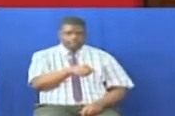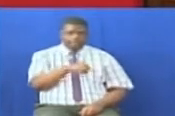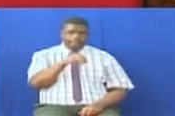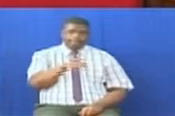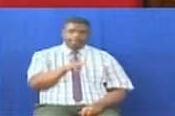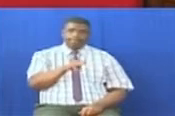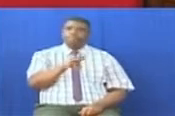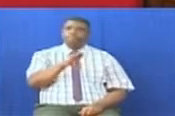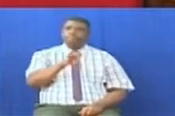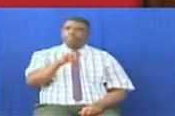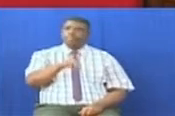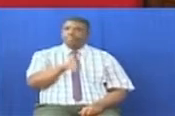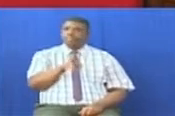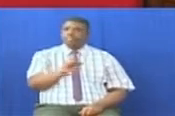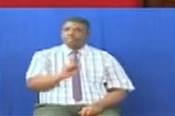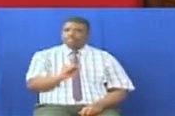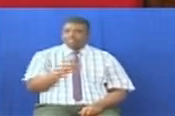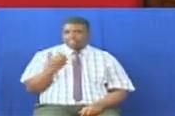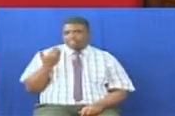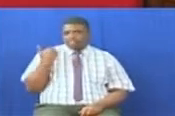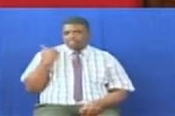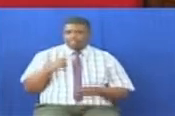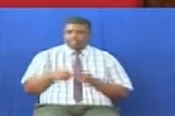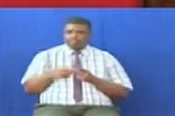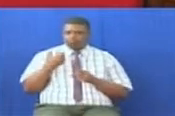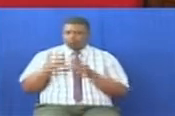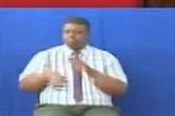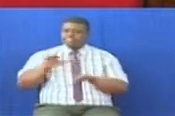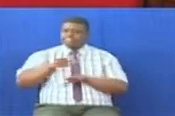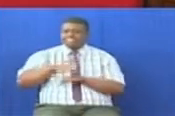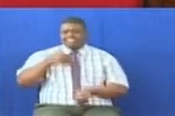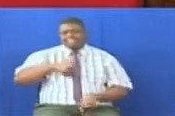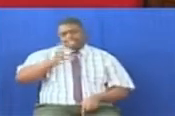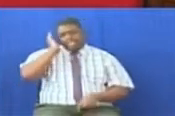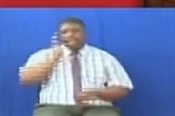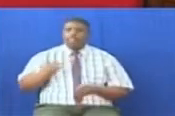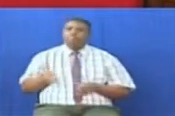ya kuwakilisha kama mwenyekiti wao wa serikali ya mtaa wa kwanza mwaka